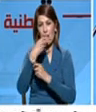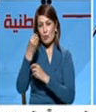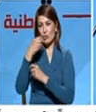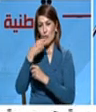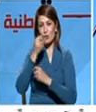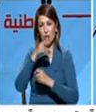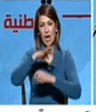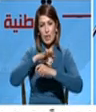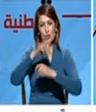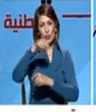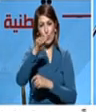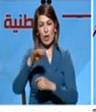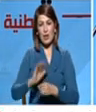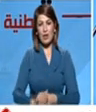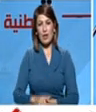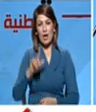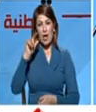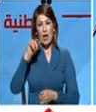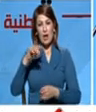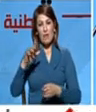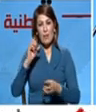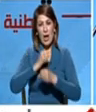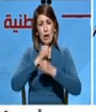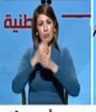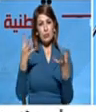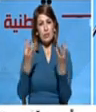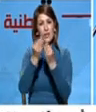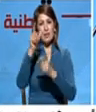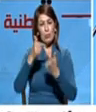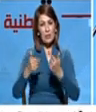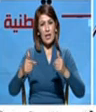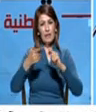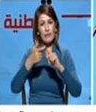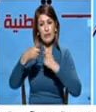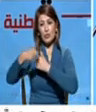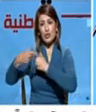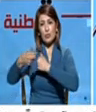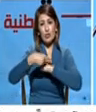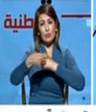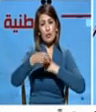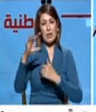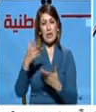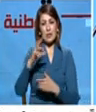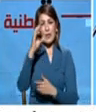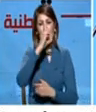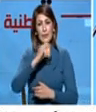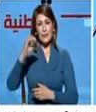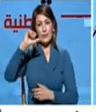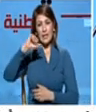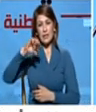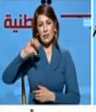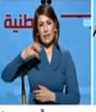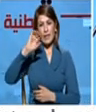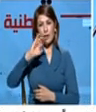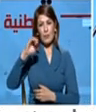دون توفير جمله من الخدمات بما هذه الشريحه ان تتنقل الكلام وخاصه انه صعوبه للشريحه